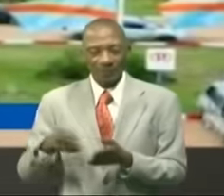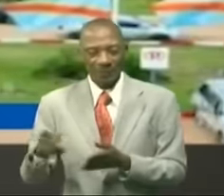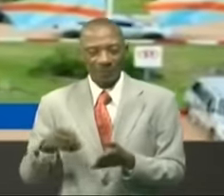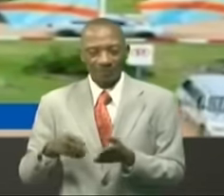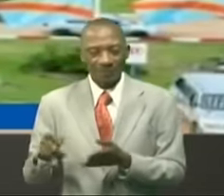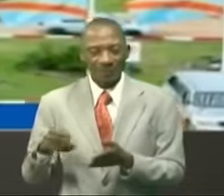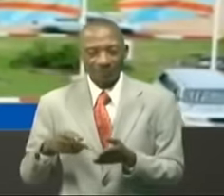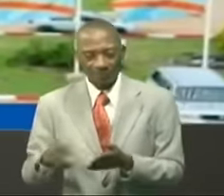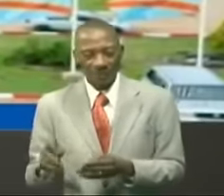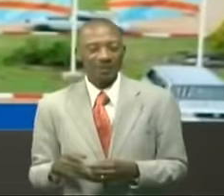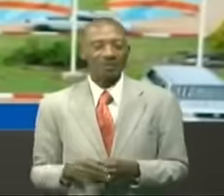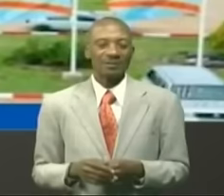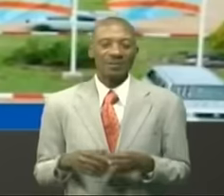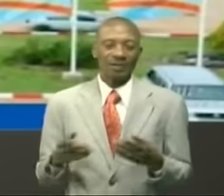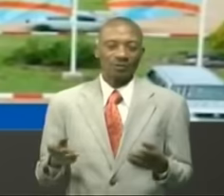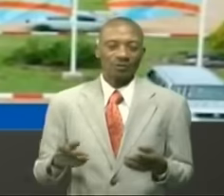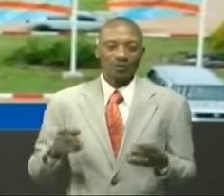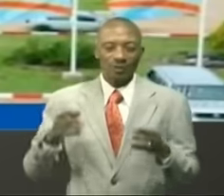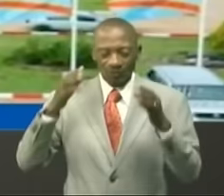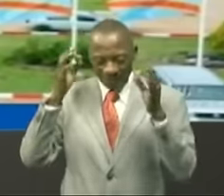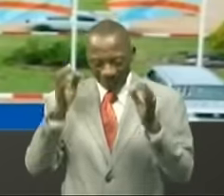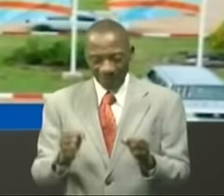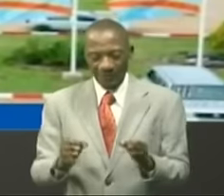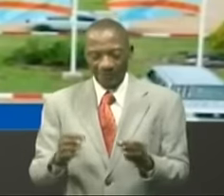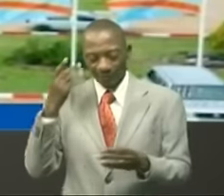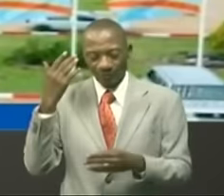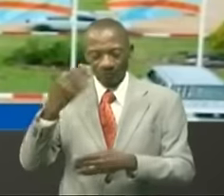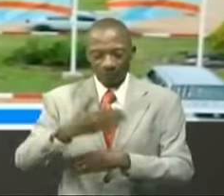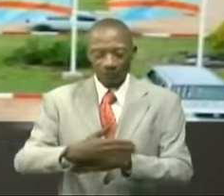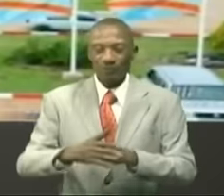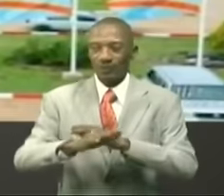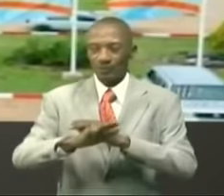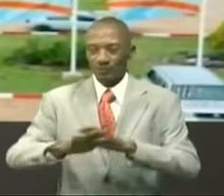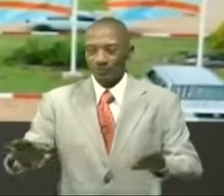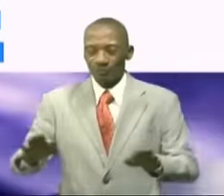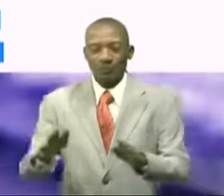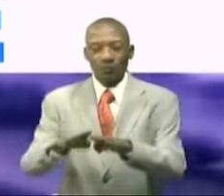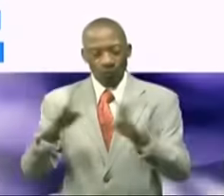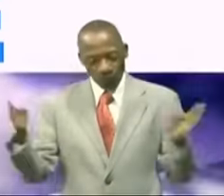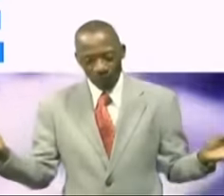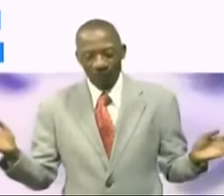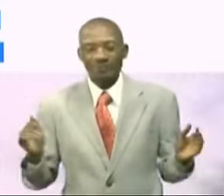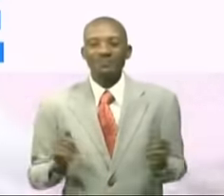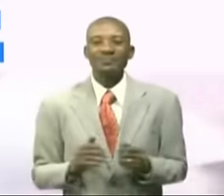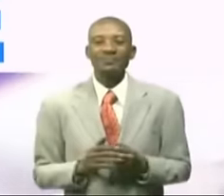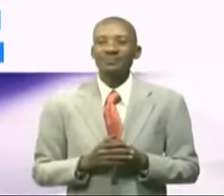dont les boissons gazeuses, les bières et certains types de ciment.